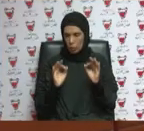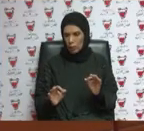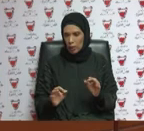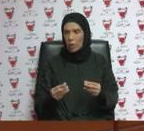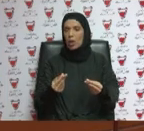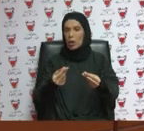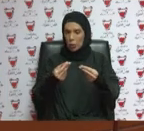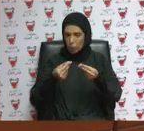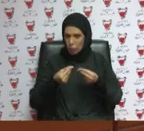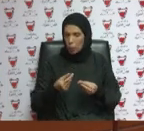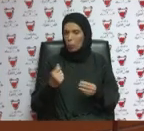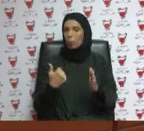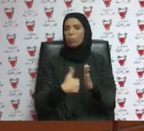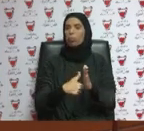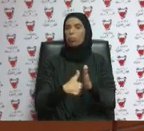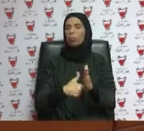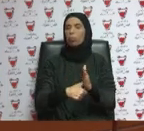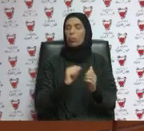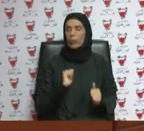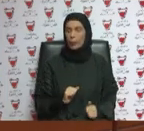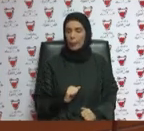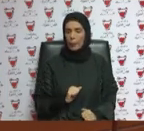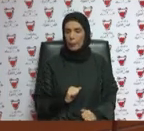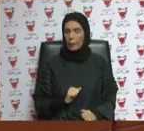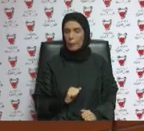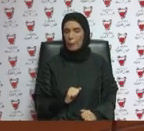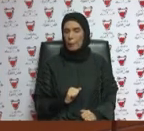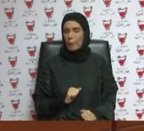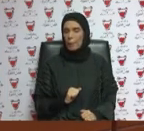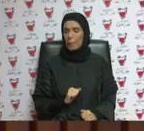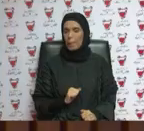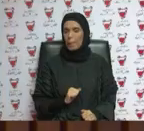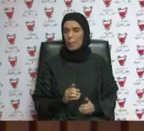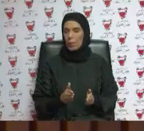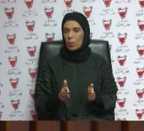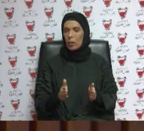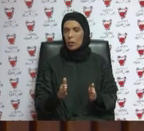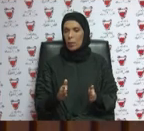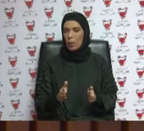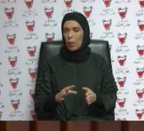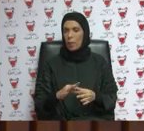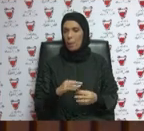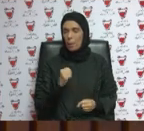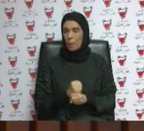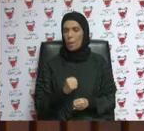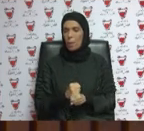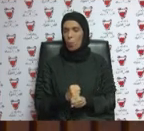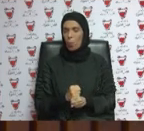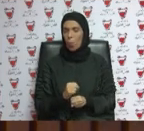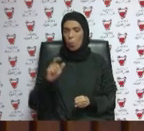يستلمون الرواتب في هذه الفترة، مع وآليات للتواصل مع وزارة العمل والتنمية